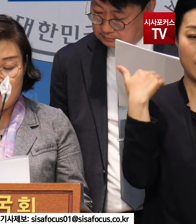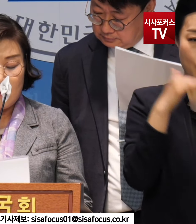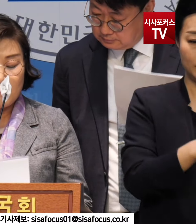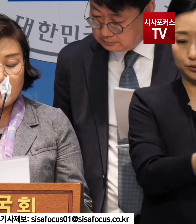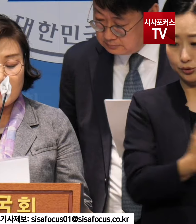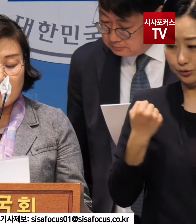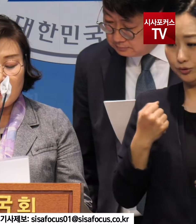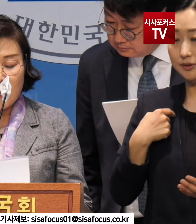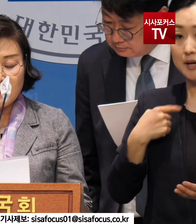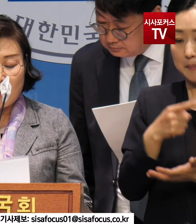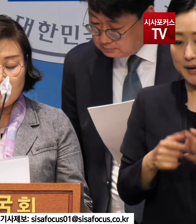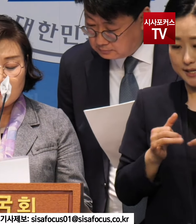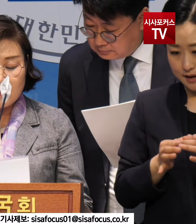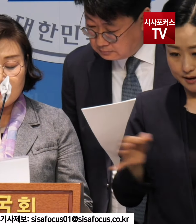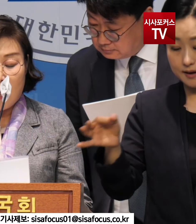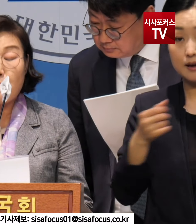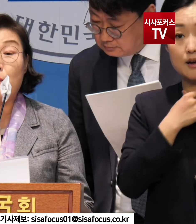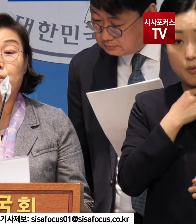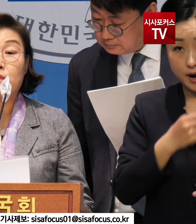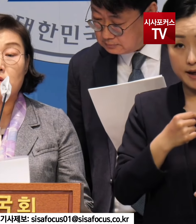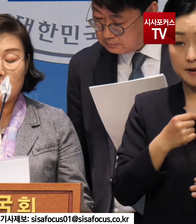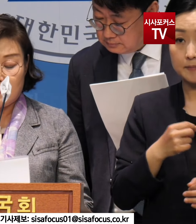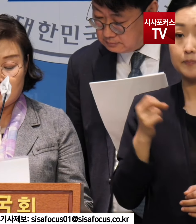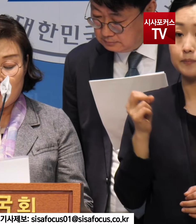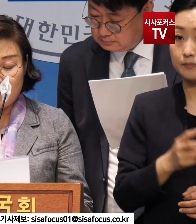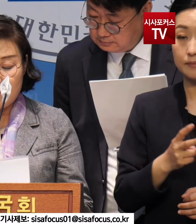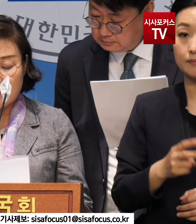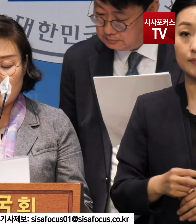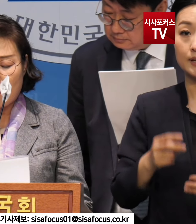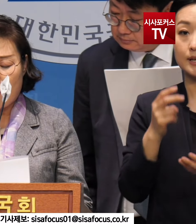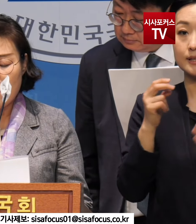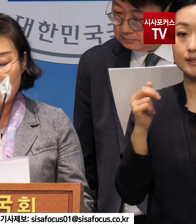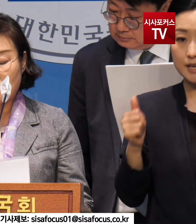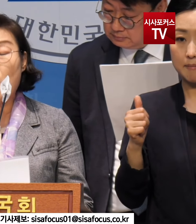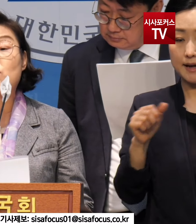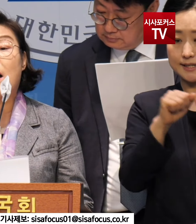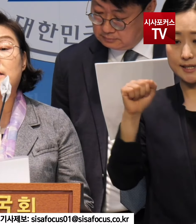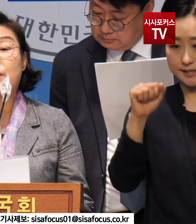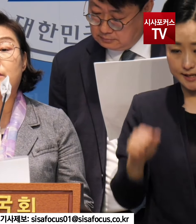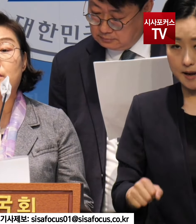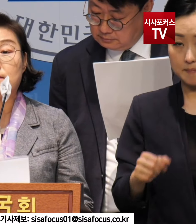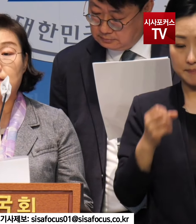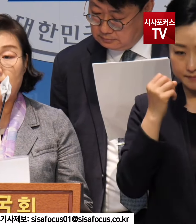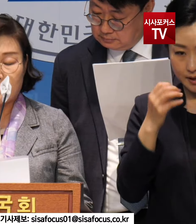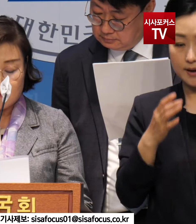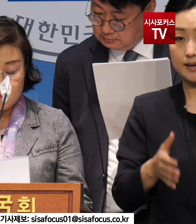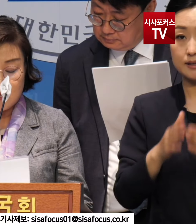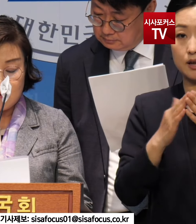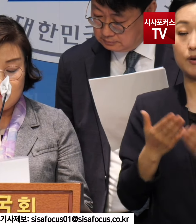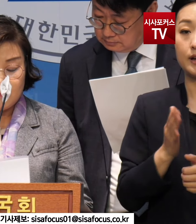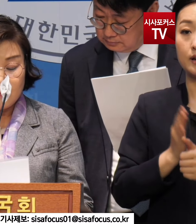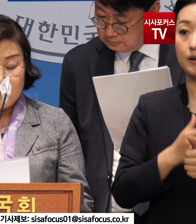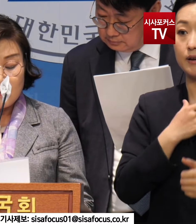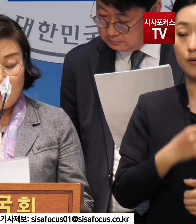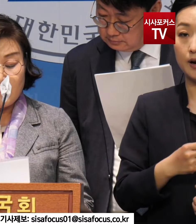정부가 피해자들에 대한 적극적인 사법 시스템을 만들도록 촉구하기 위하여 이 자리에